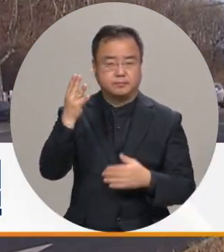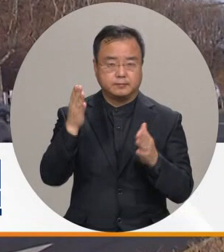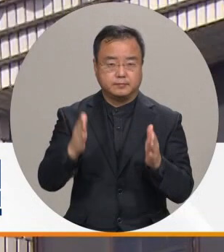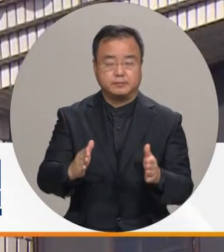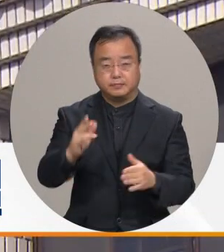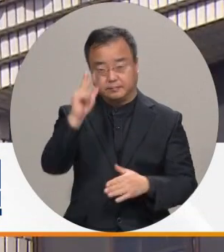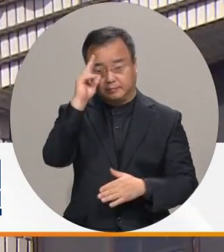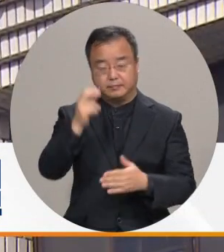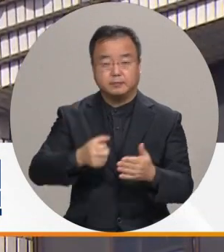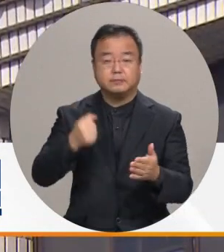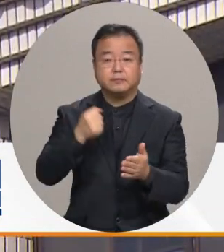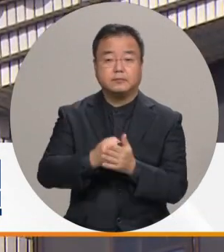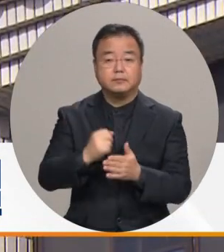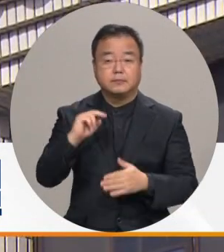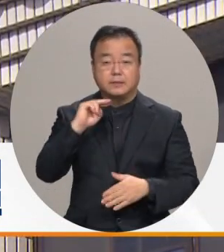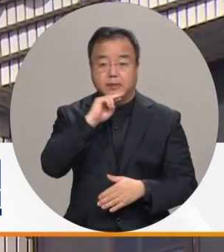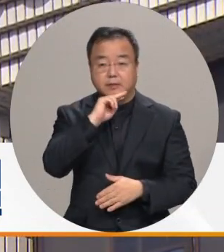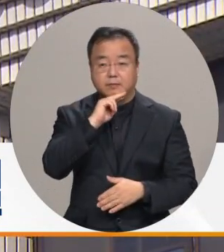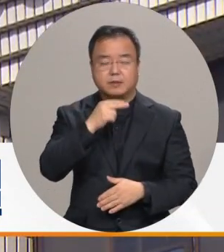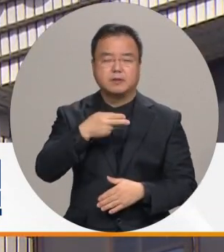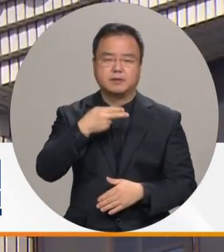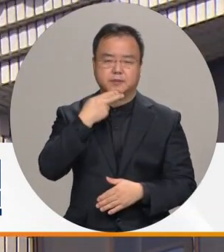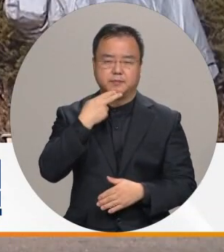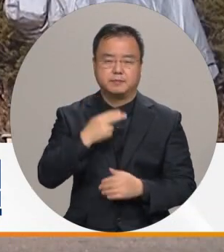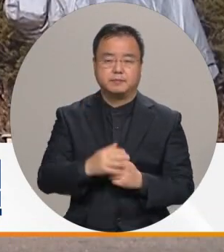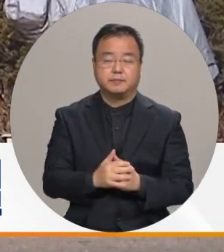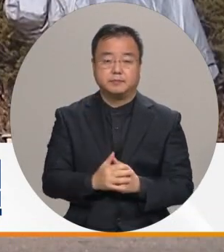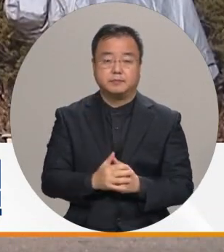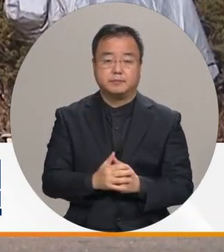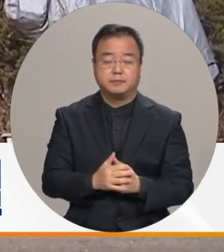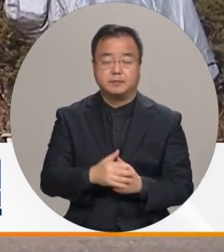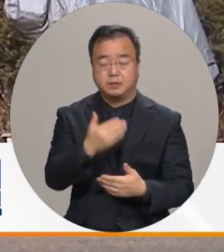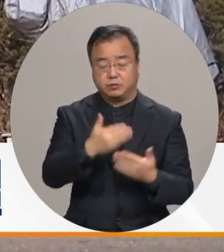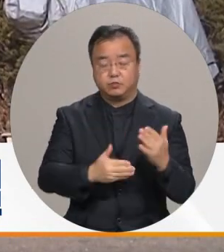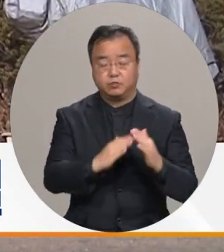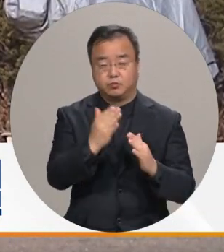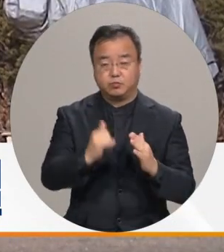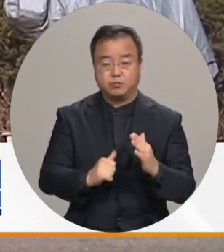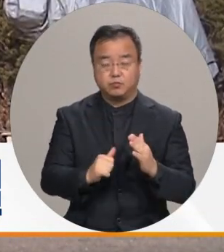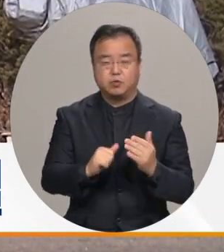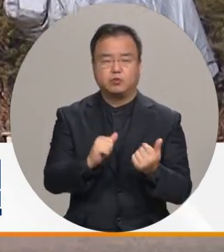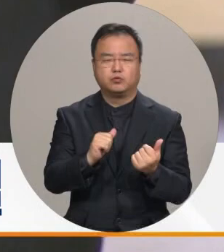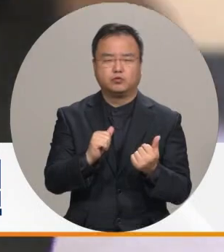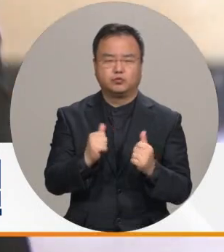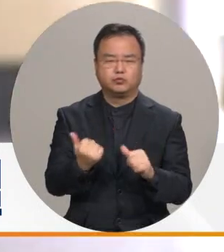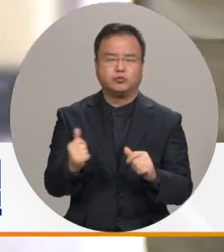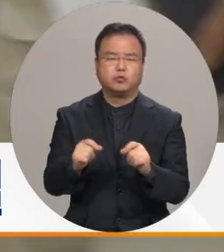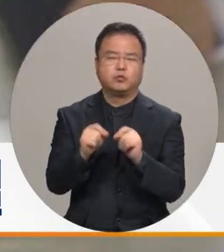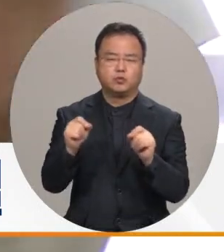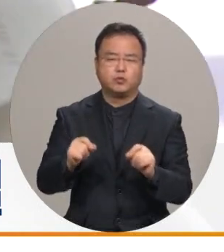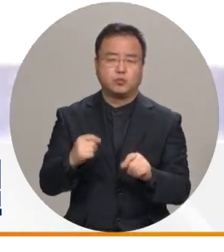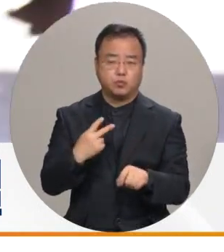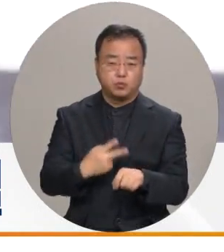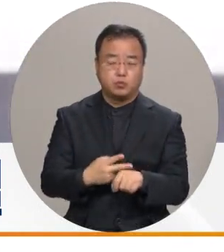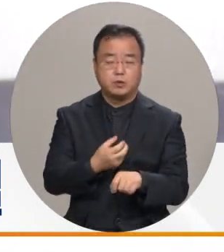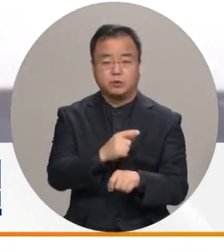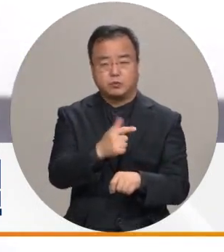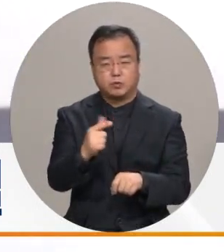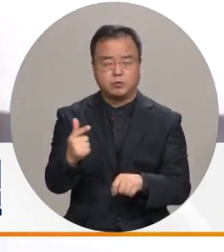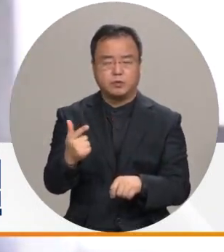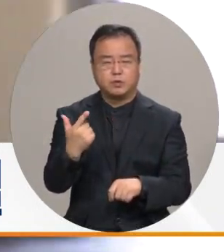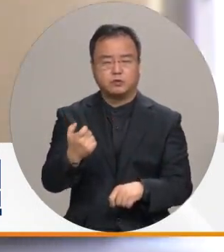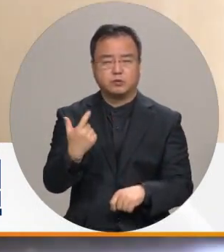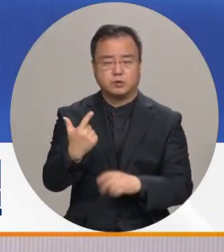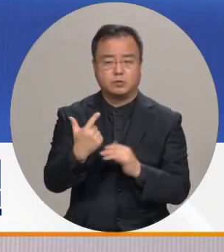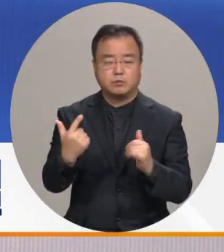내린 판단은 혐의 없음. 유족과 고인의 동료, 학부모 등 68명을 상대로 참고인 조사를